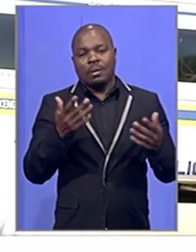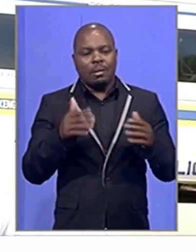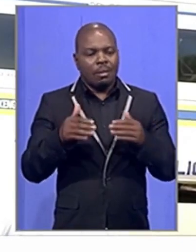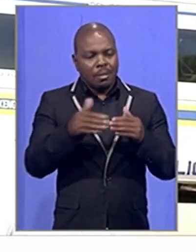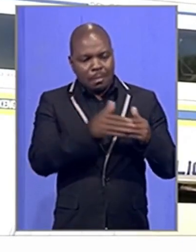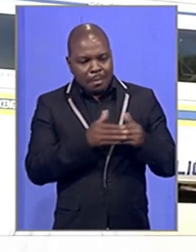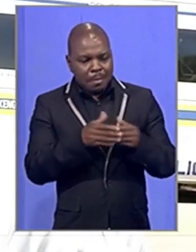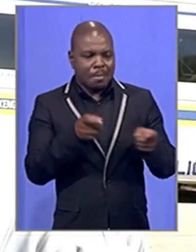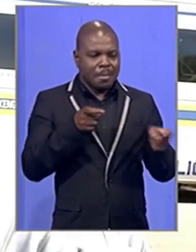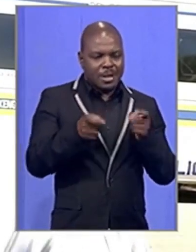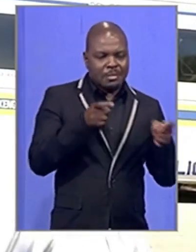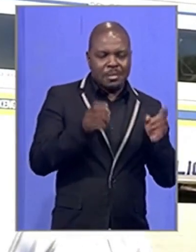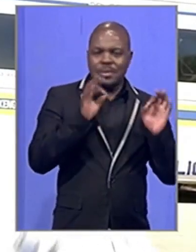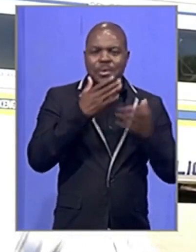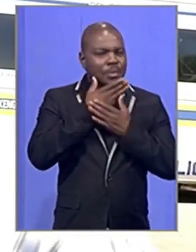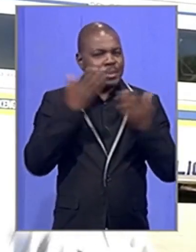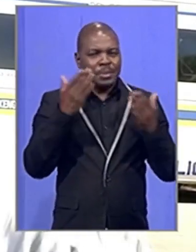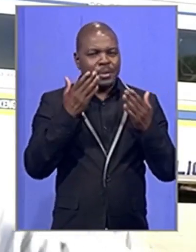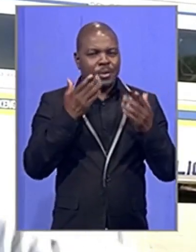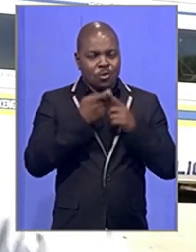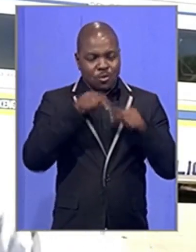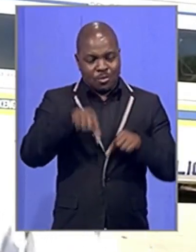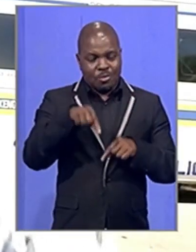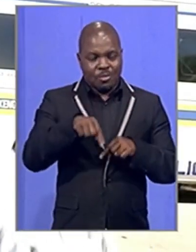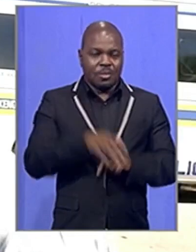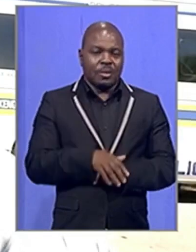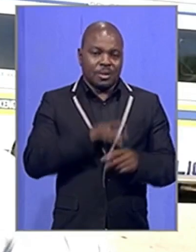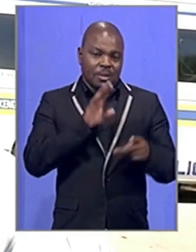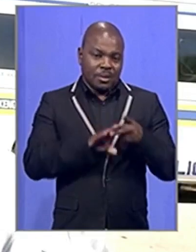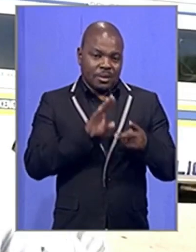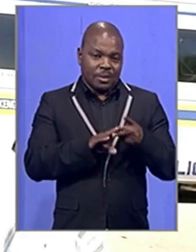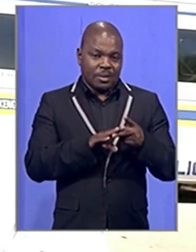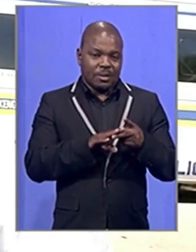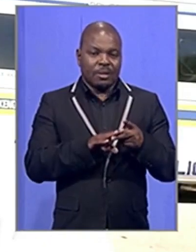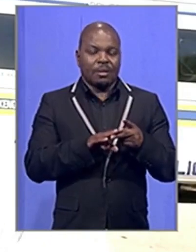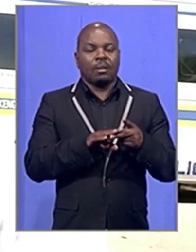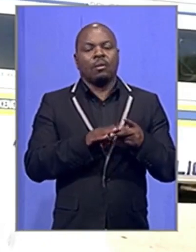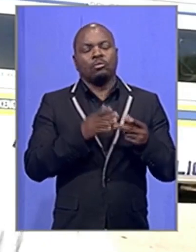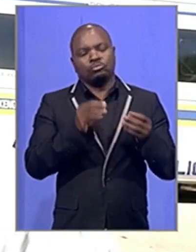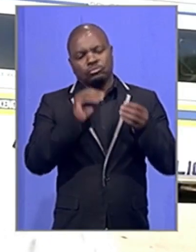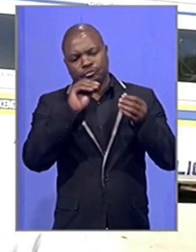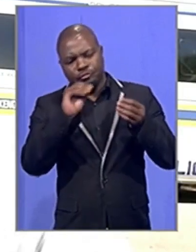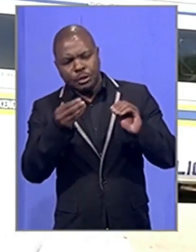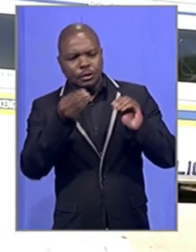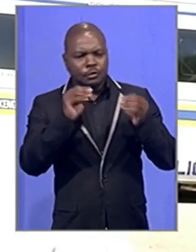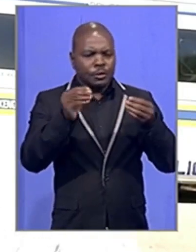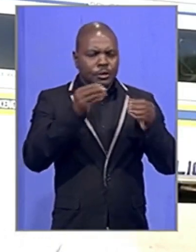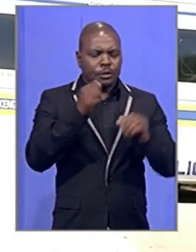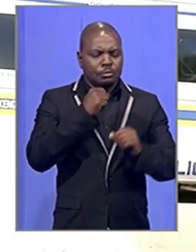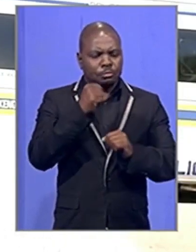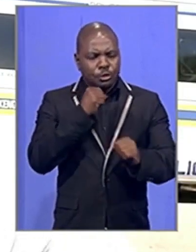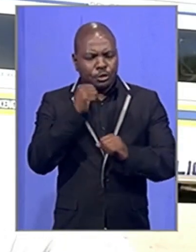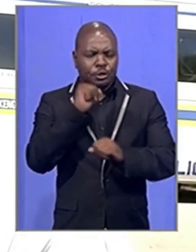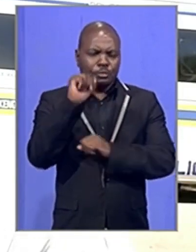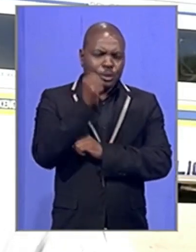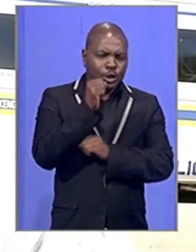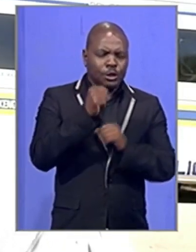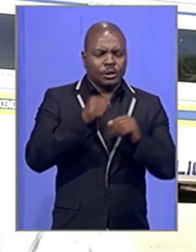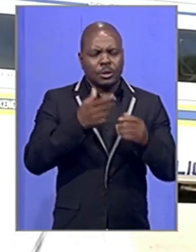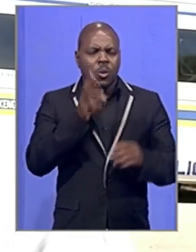siame management ya rona mo gaemo le go baakanya ga metšhini dipompo